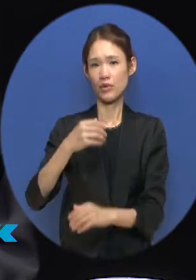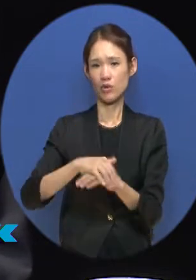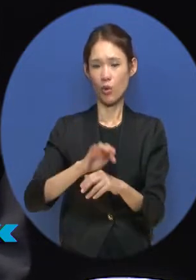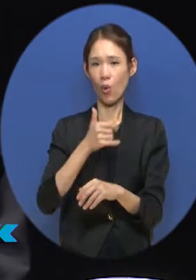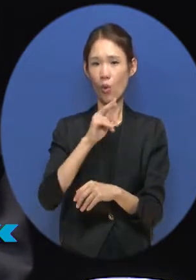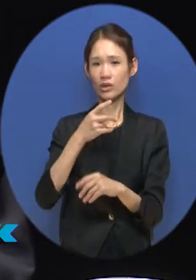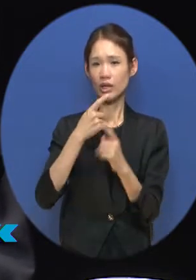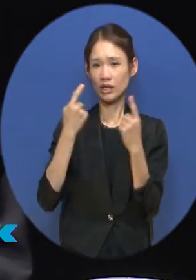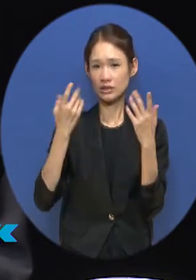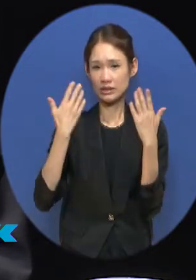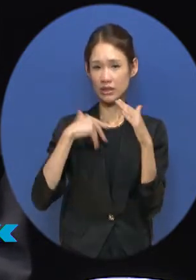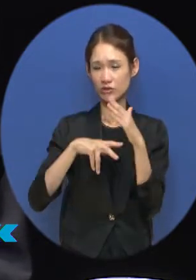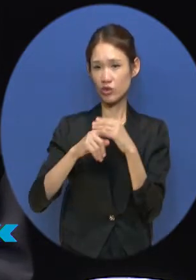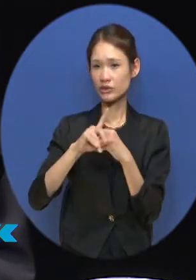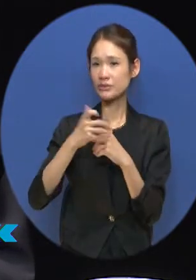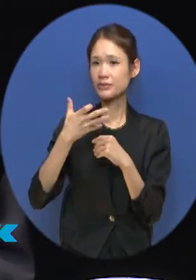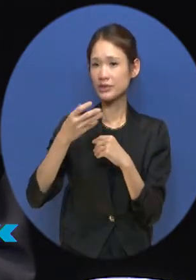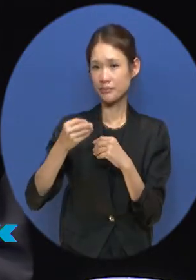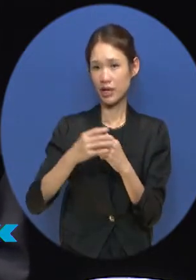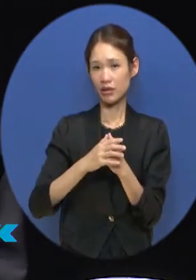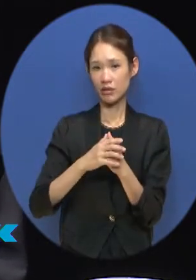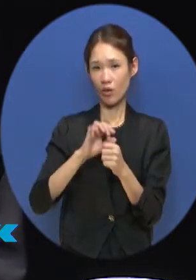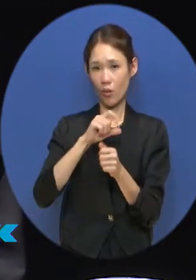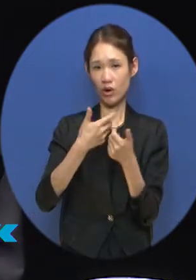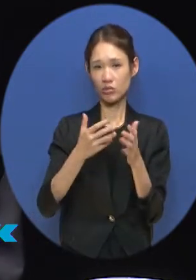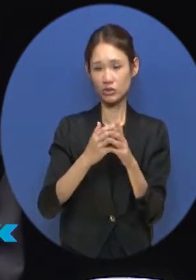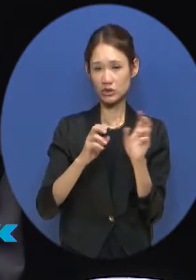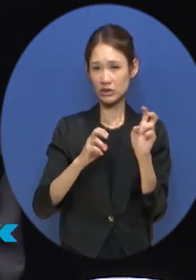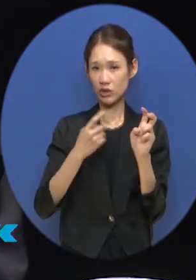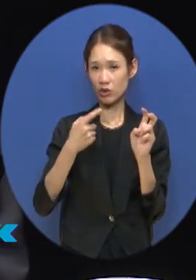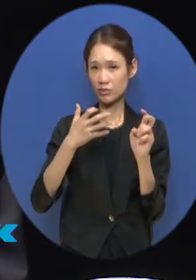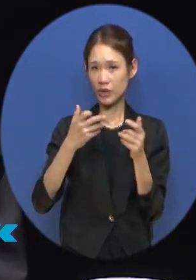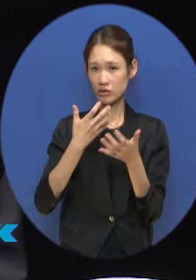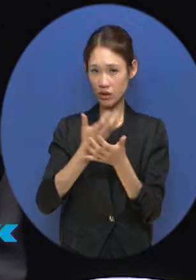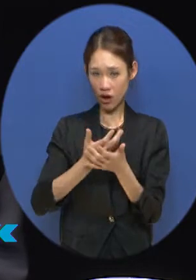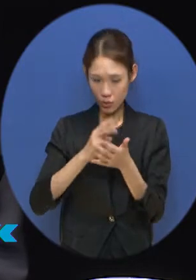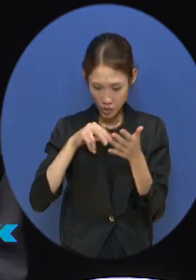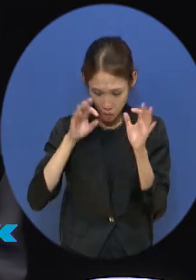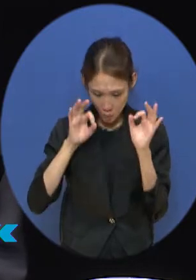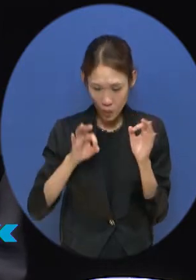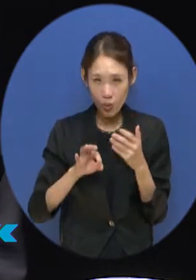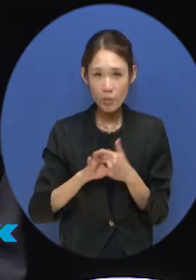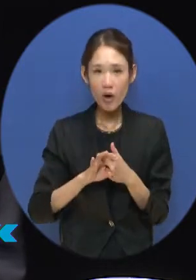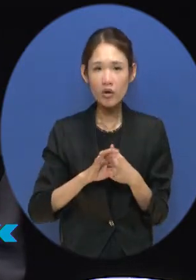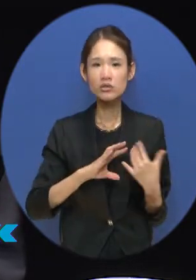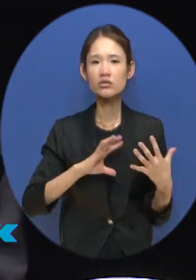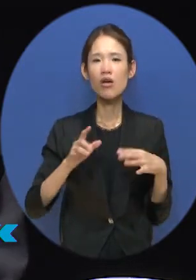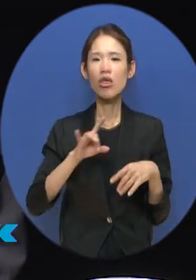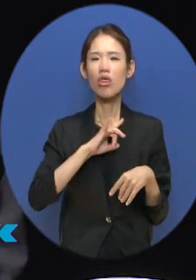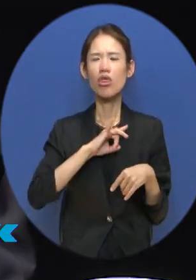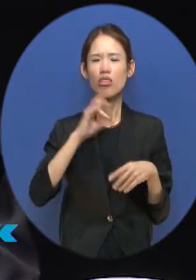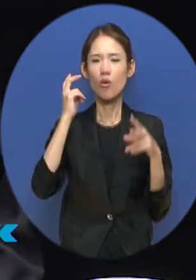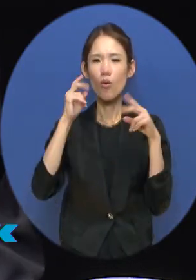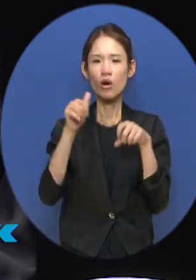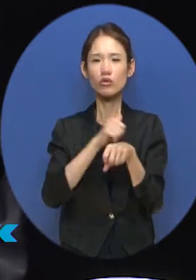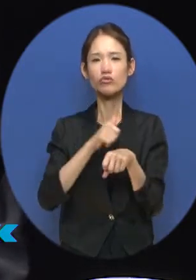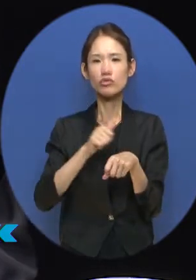입구가 17만 해서 이제 환경부 2018년 자료에 의하면은 이 세계 가장